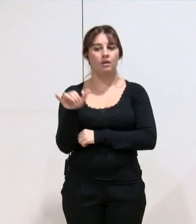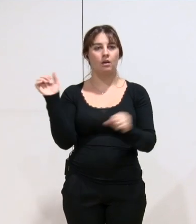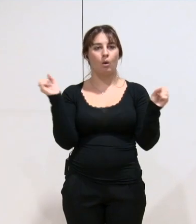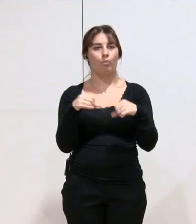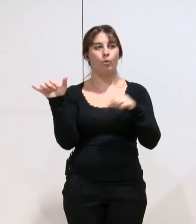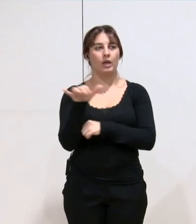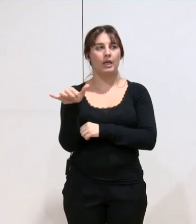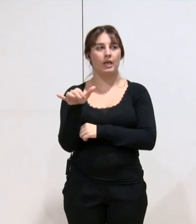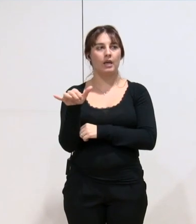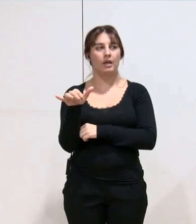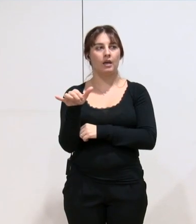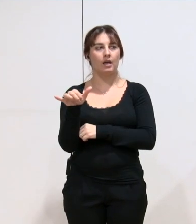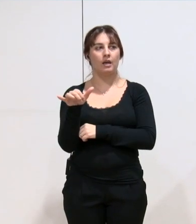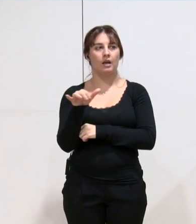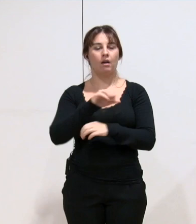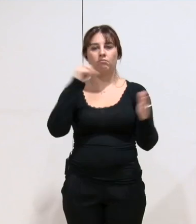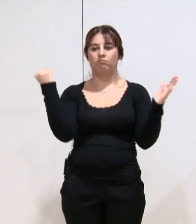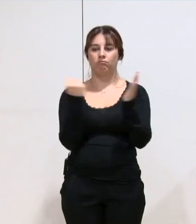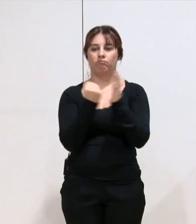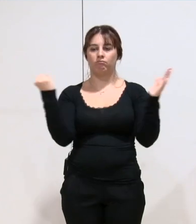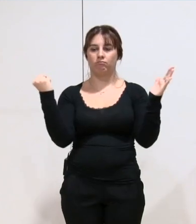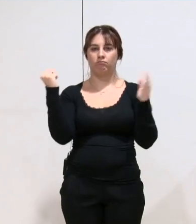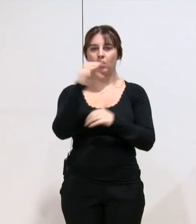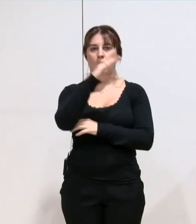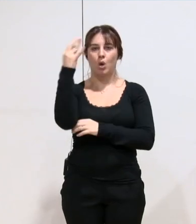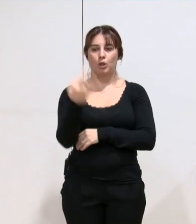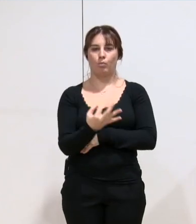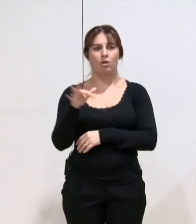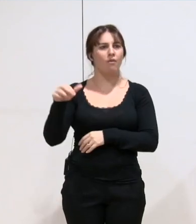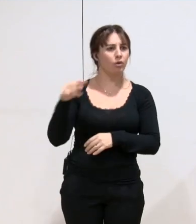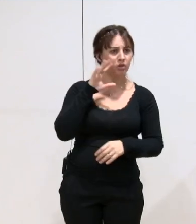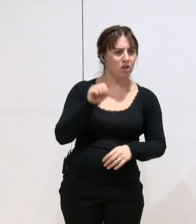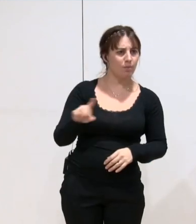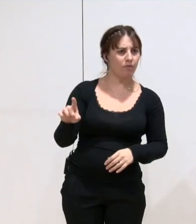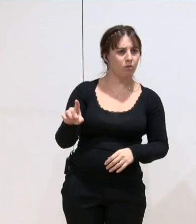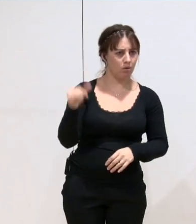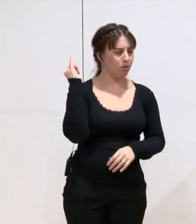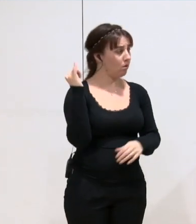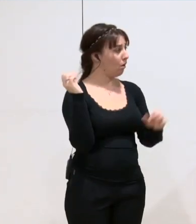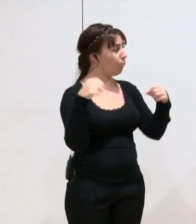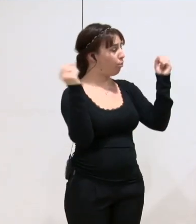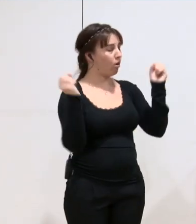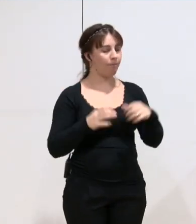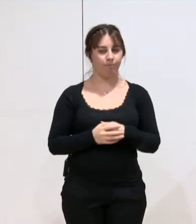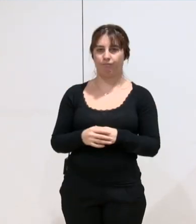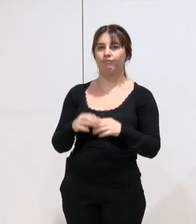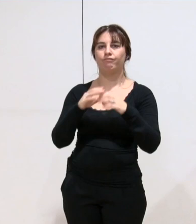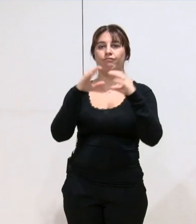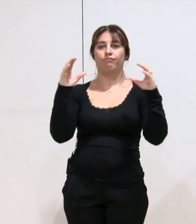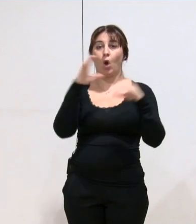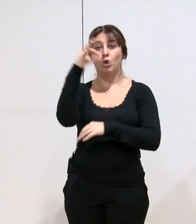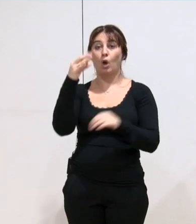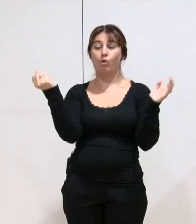pour ? Délibération adoptée à l'unanimité. Front national, je n'ai pas vu votre vote. Pour unanimité.